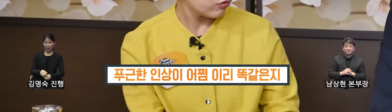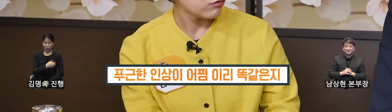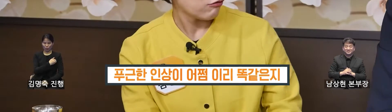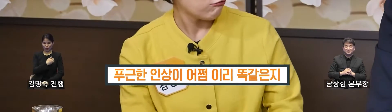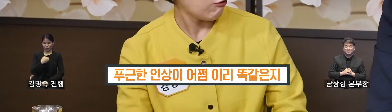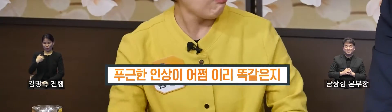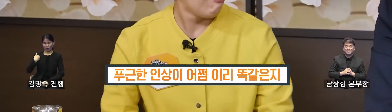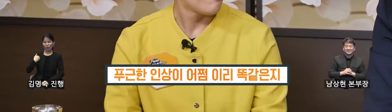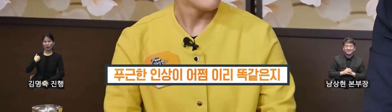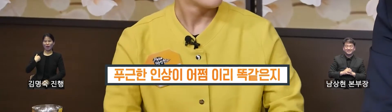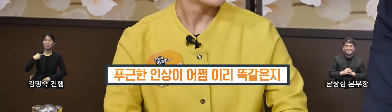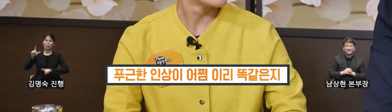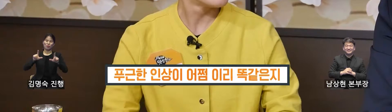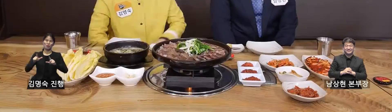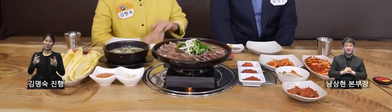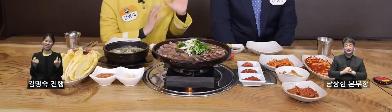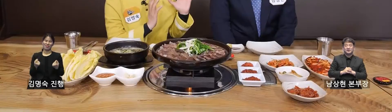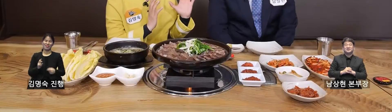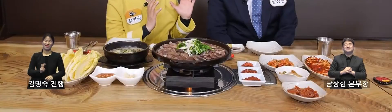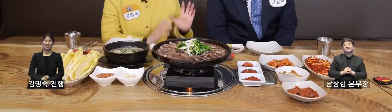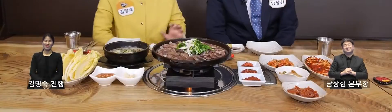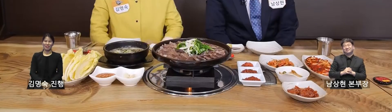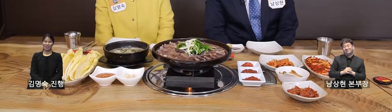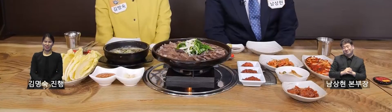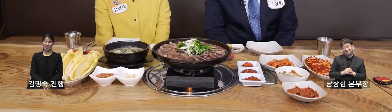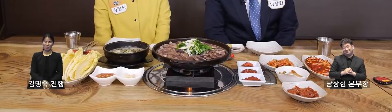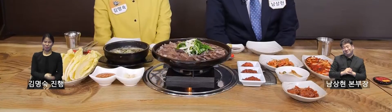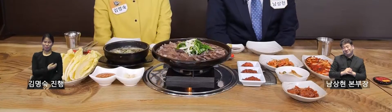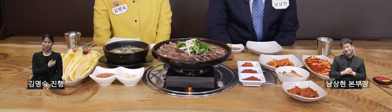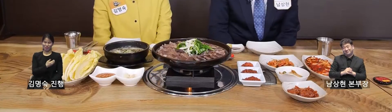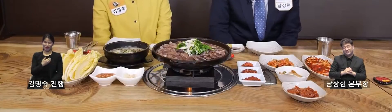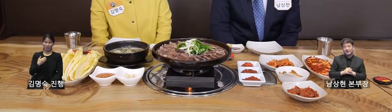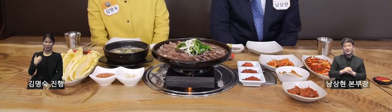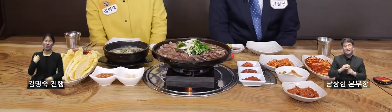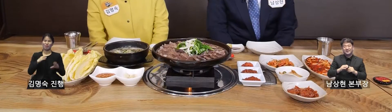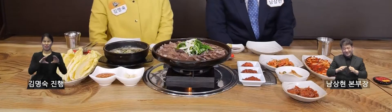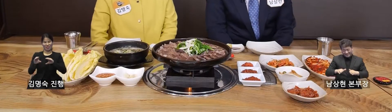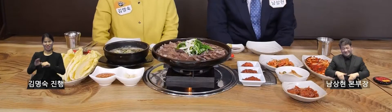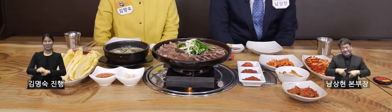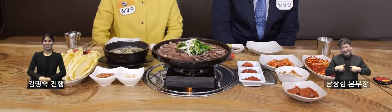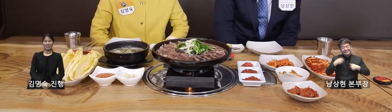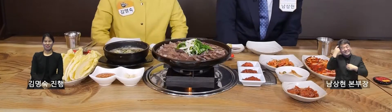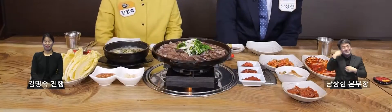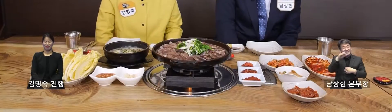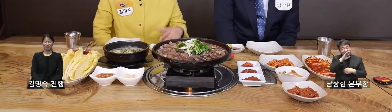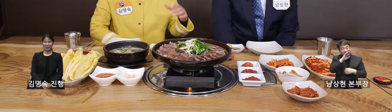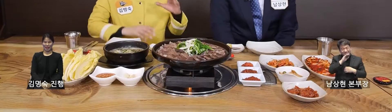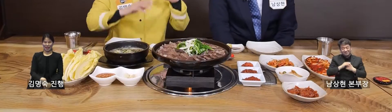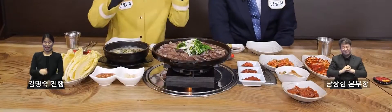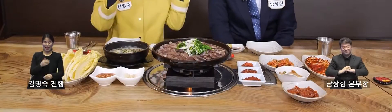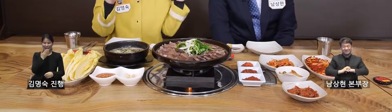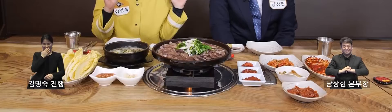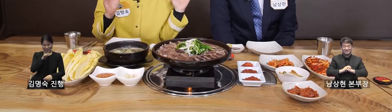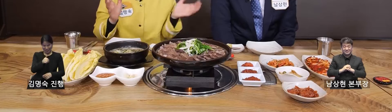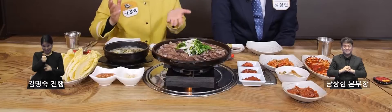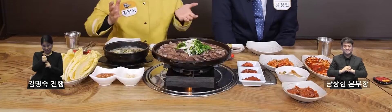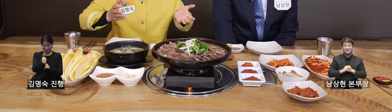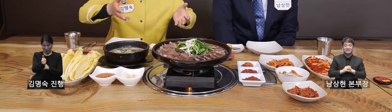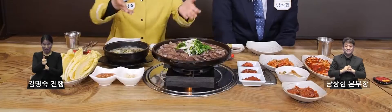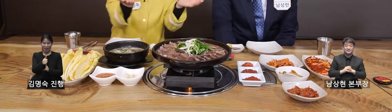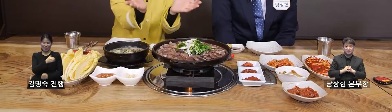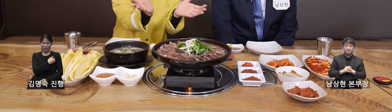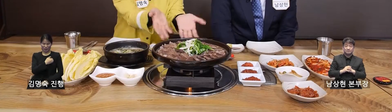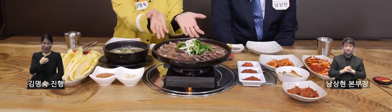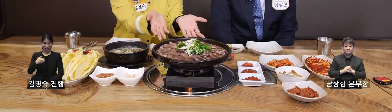후덕하게 생기셨더라고요. 왠지 푸근하게. 네네, 푸근하게. 네. 네. 그래서 사장님이 또 이렇게